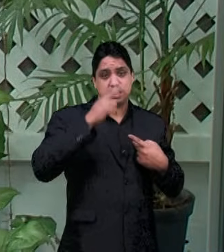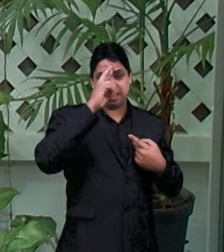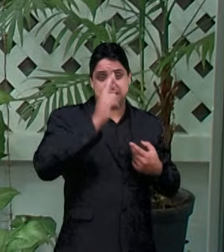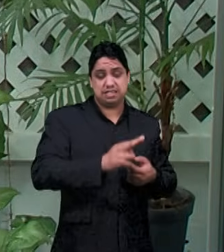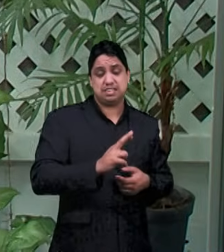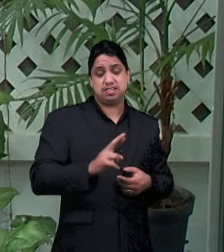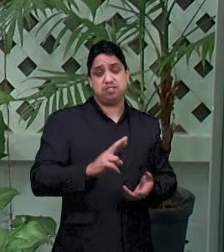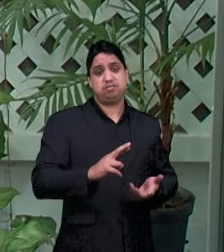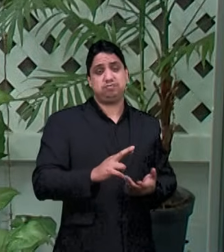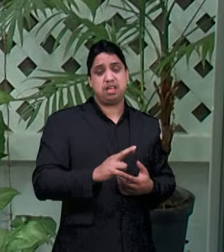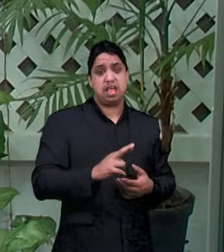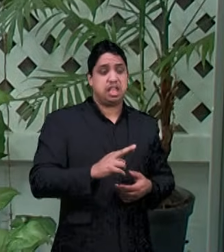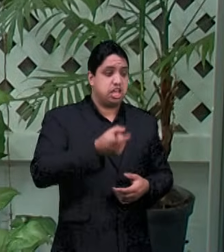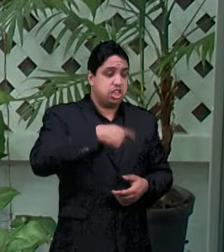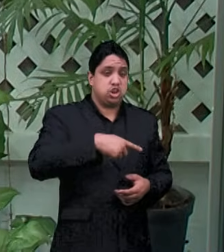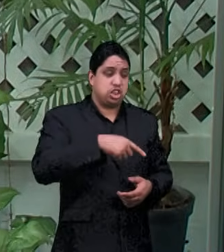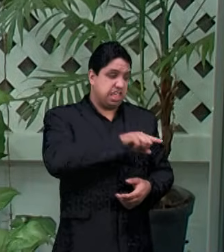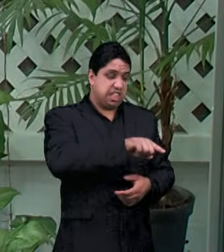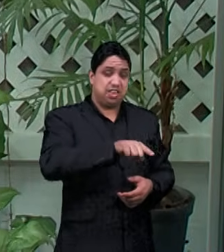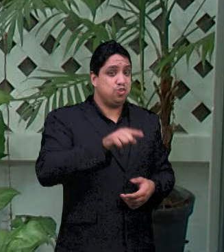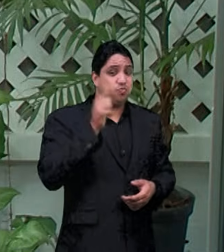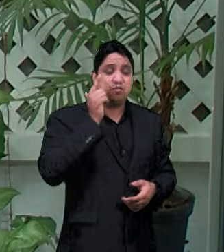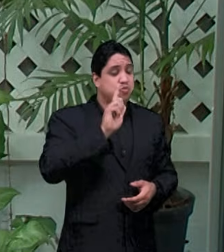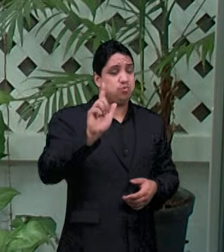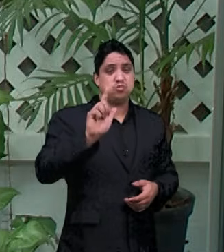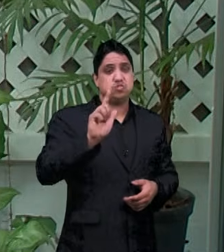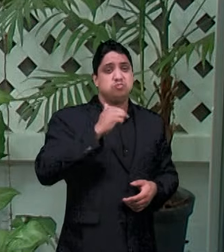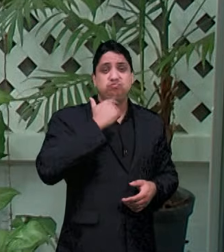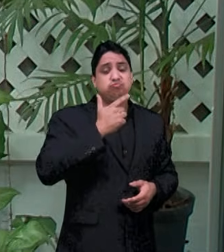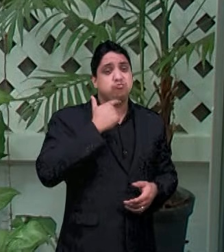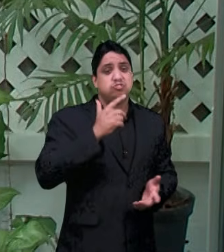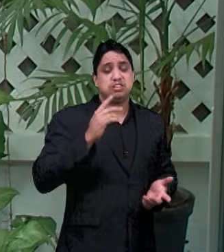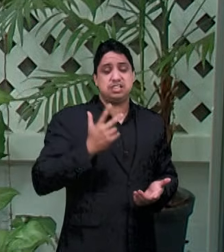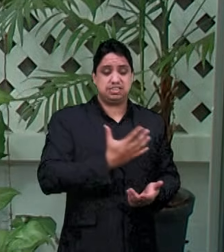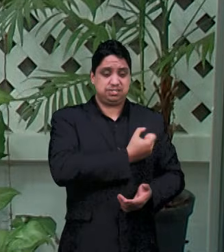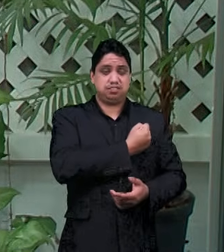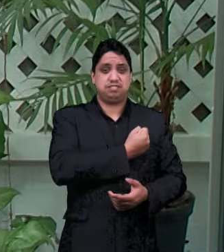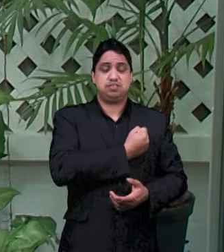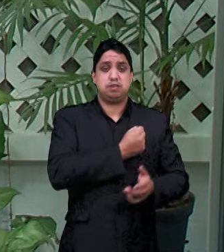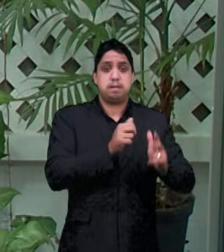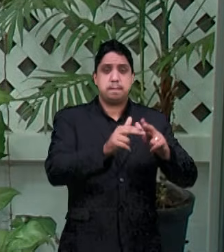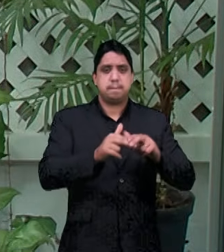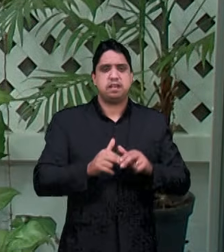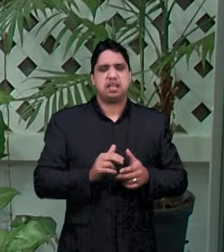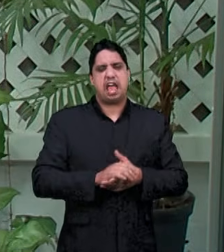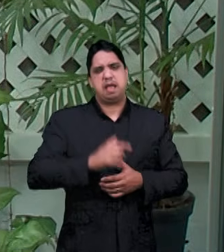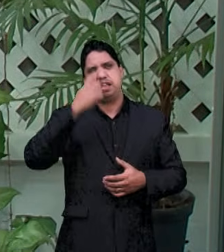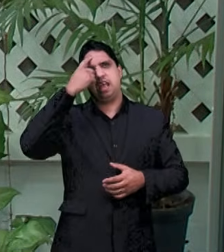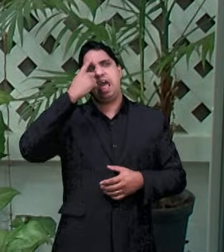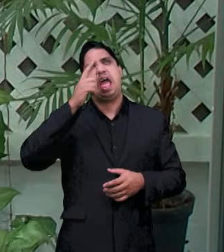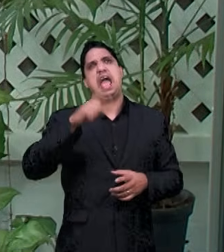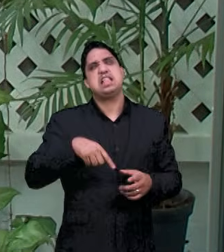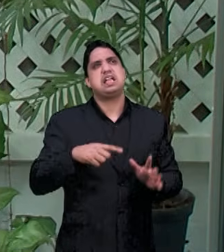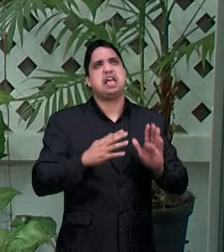l'éternité. Donc, il s'agit de ces choses-là. Donc, les gens regardent, non, cette église est-elle? Non, non, vous vous